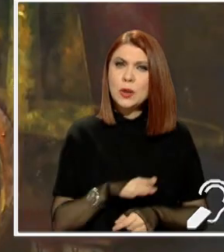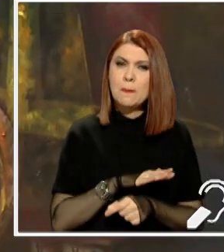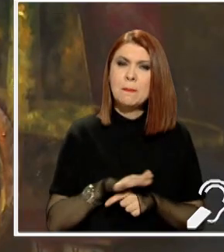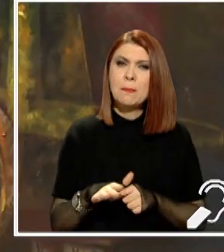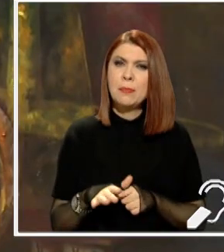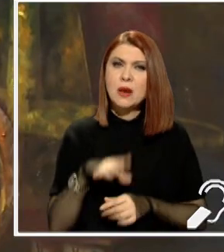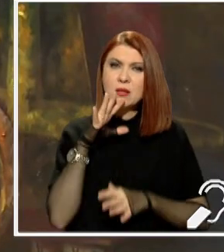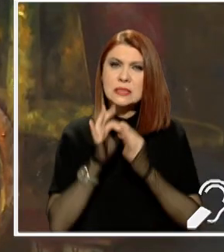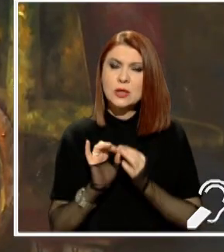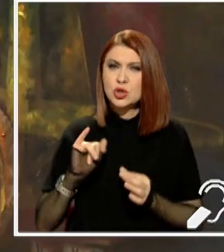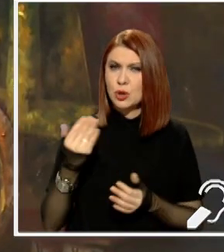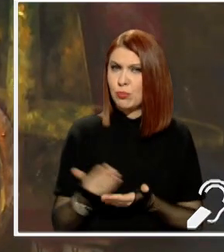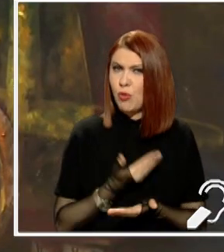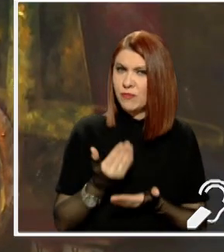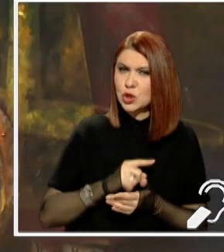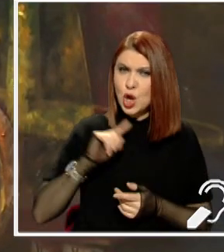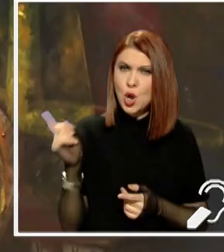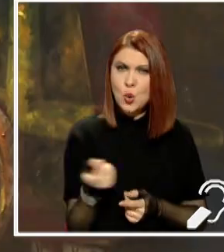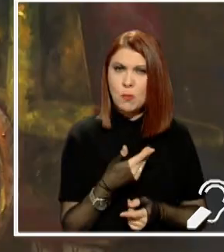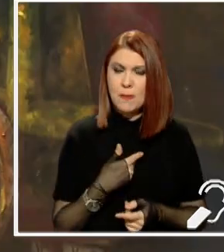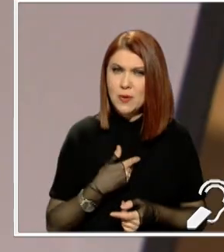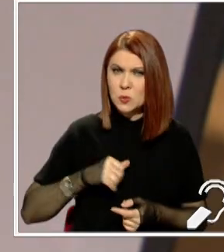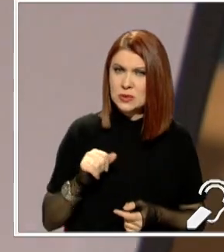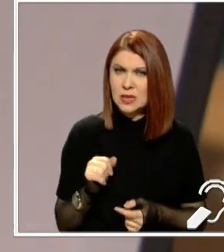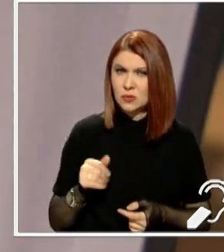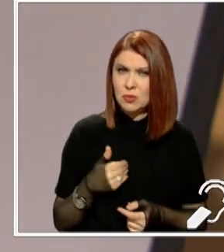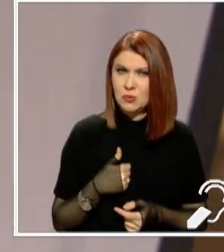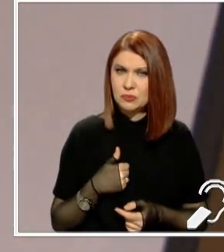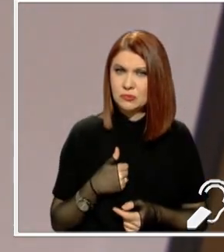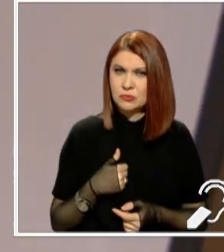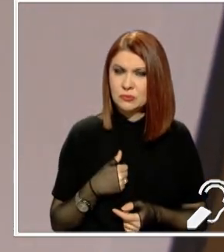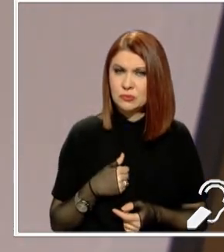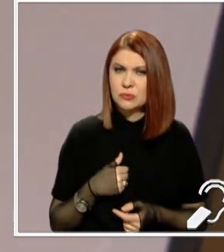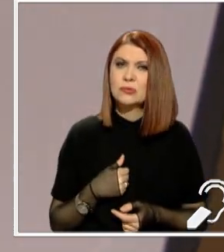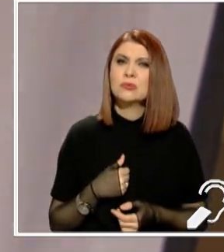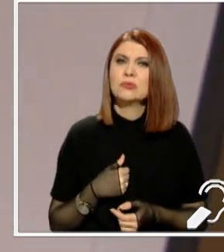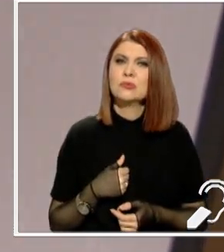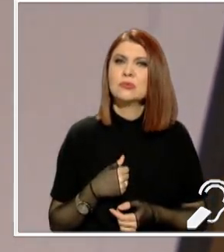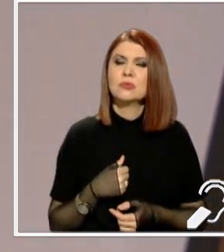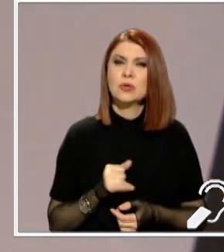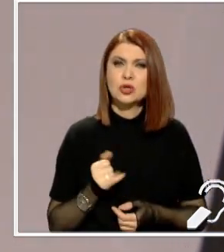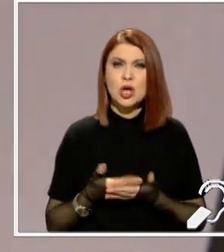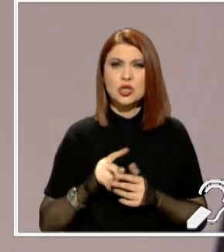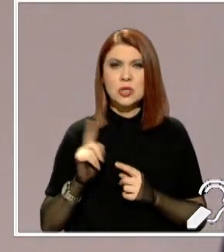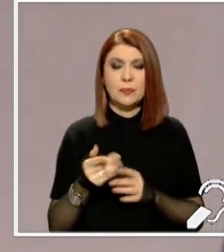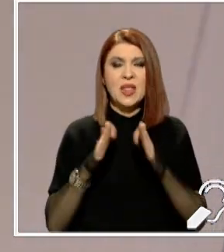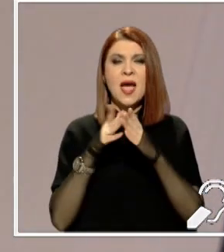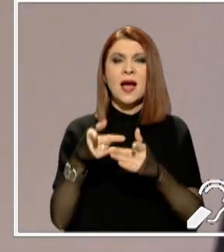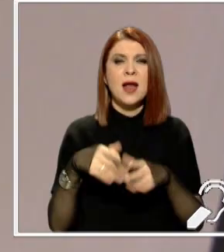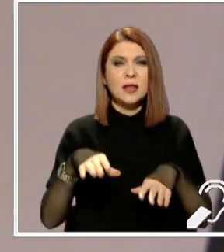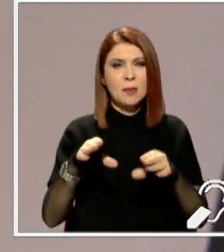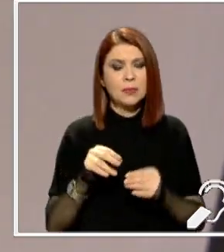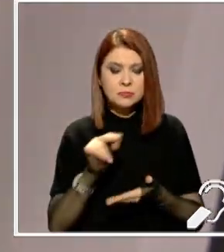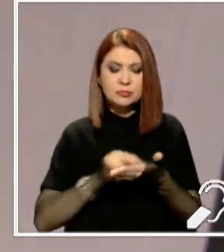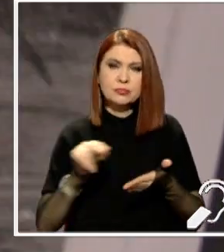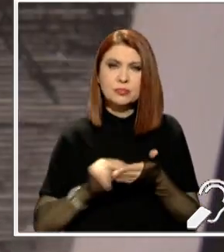mister și de povești, lumea mea, de satul meu, cultura mea și această lume. Cartea beneficiază de